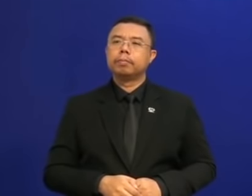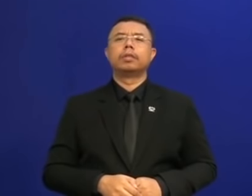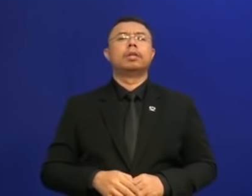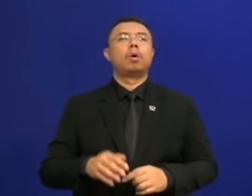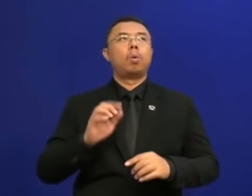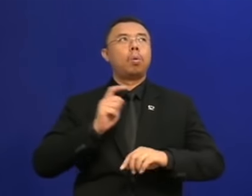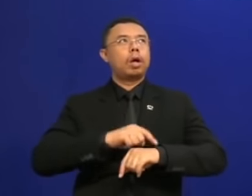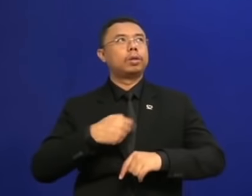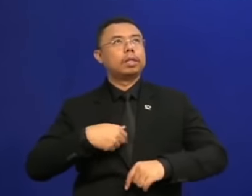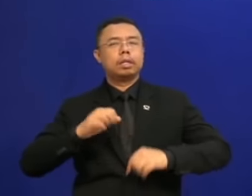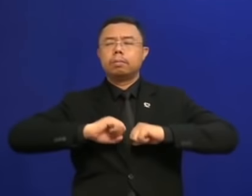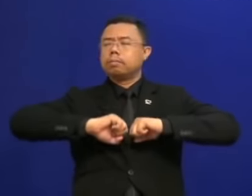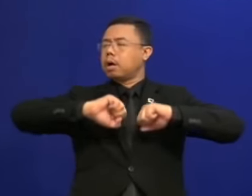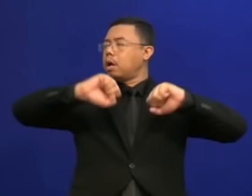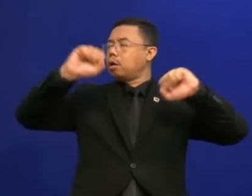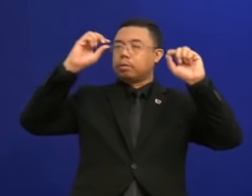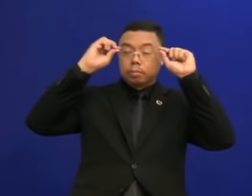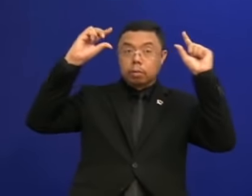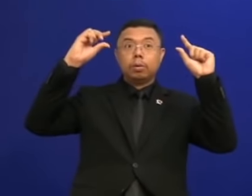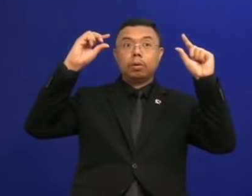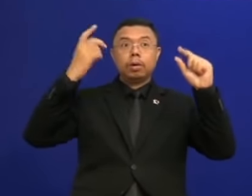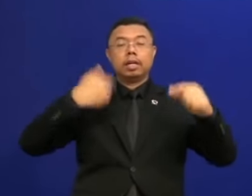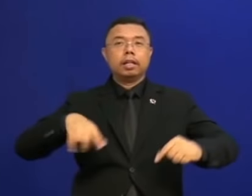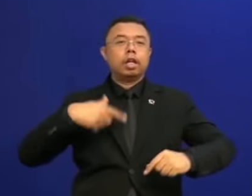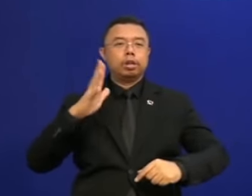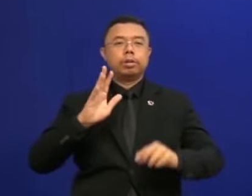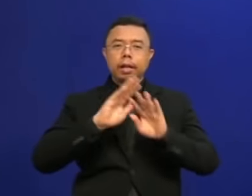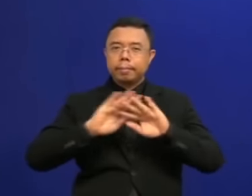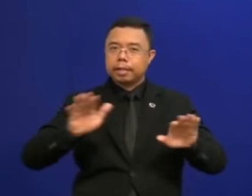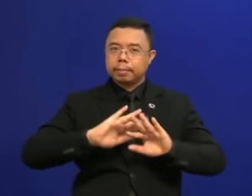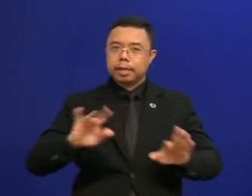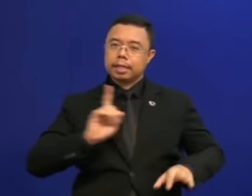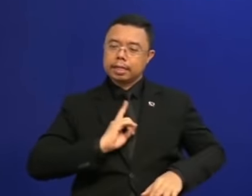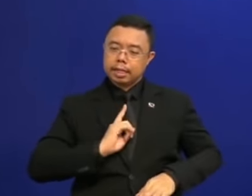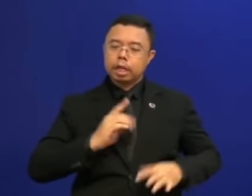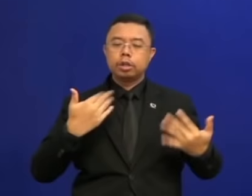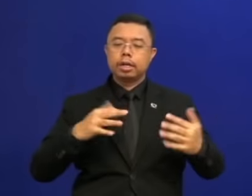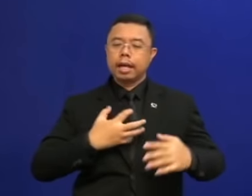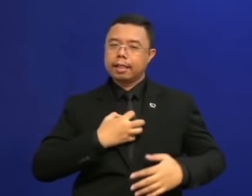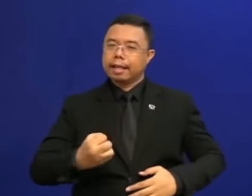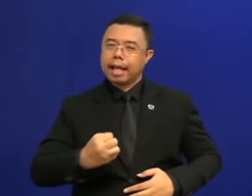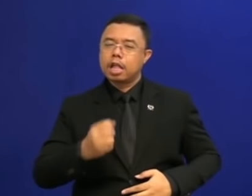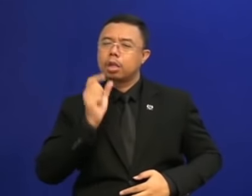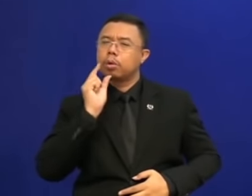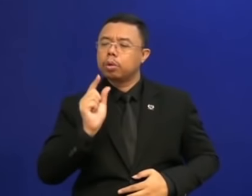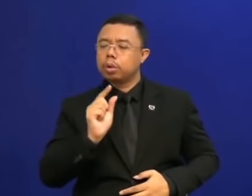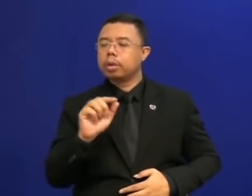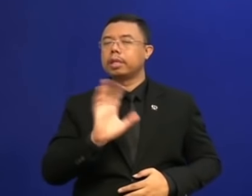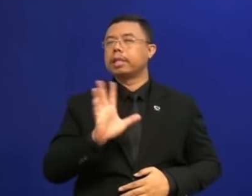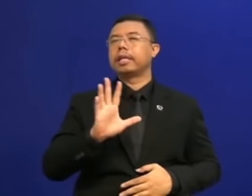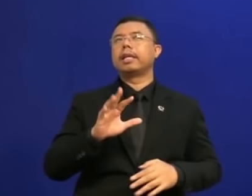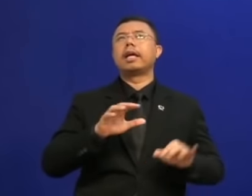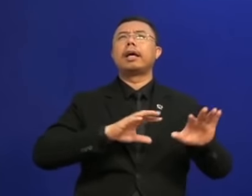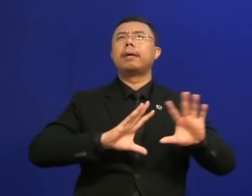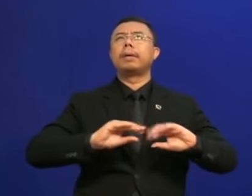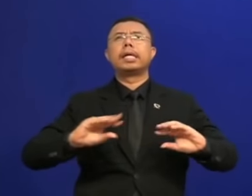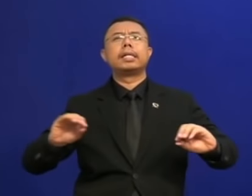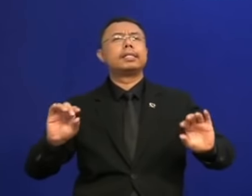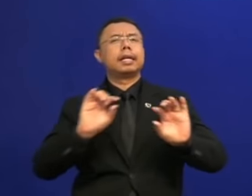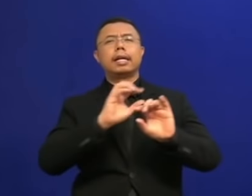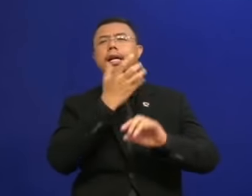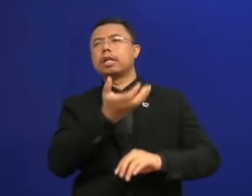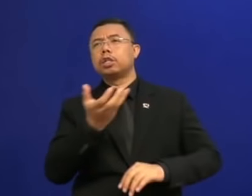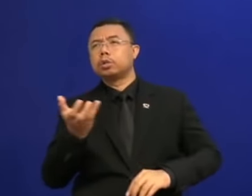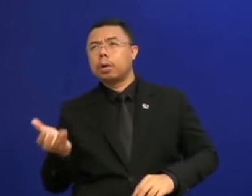Begitu bangun tidur, kita sudah membereskan diri dan bertekad untuk tidak melakukan